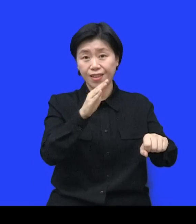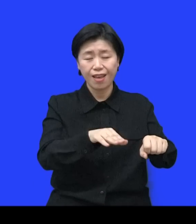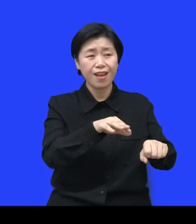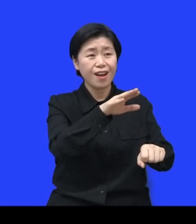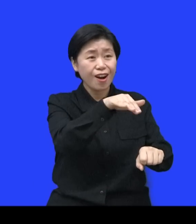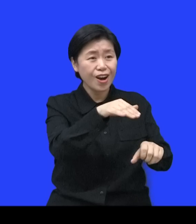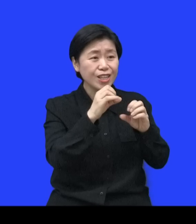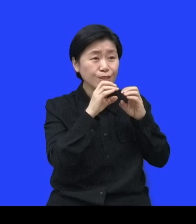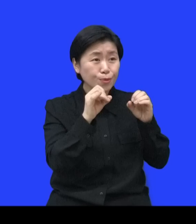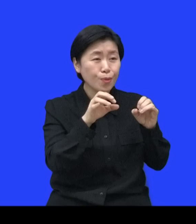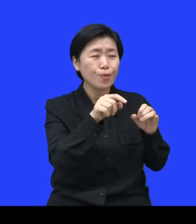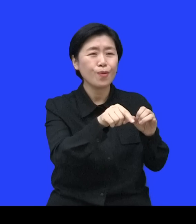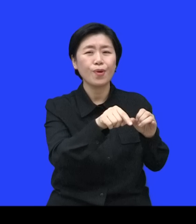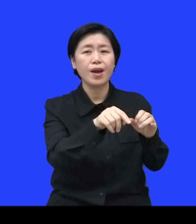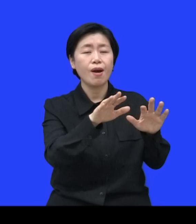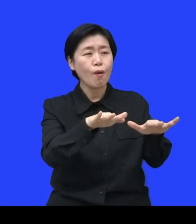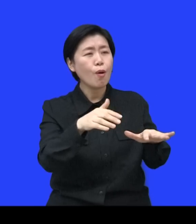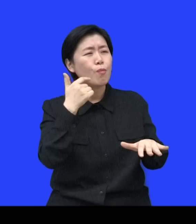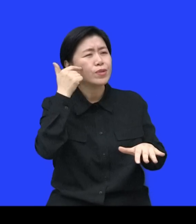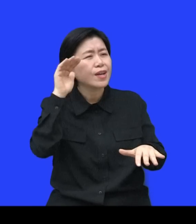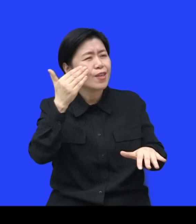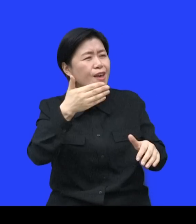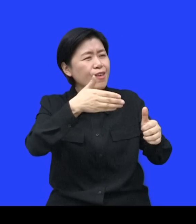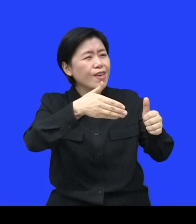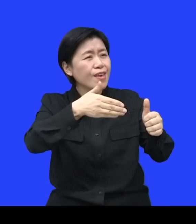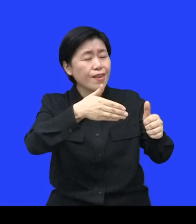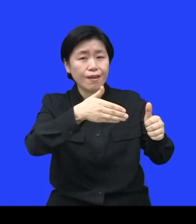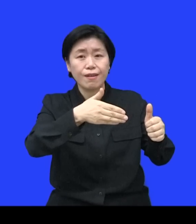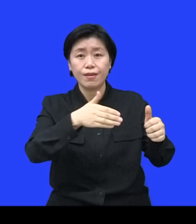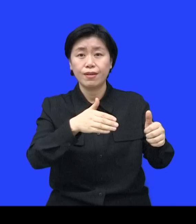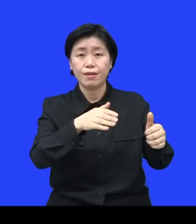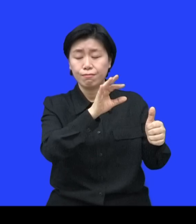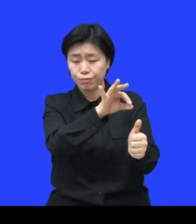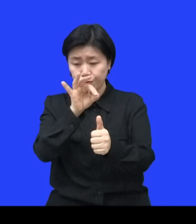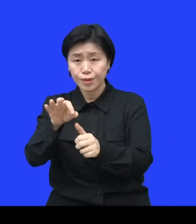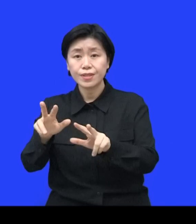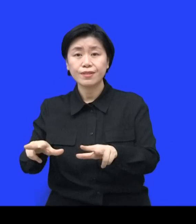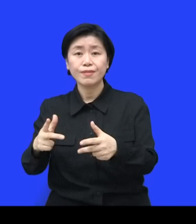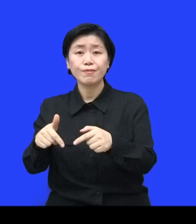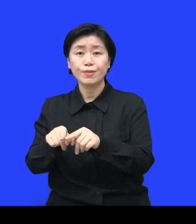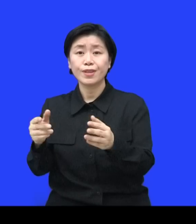그래서 제가 제 부목사님으로 저희 교회 한 사람 교회 지금 같이 사역을 하고 있고.